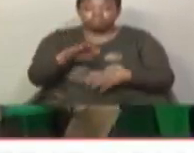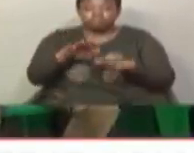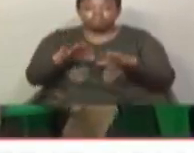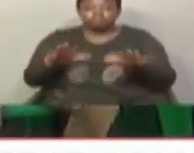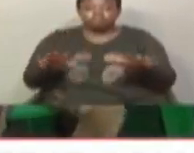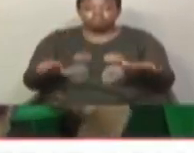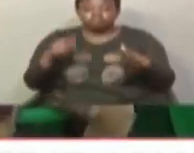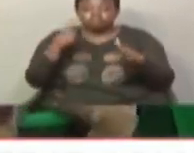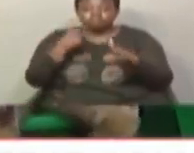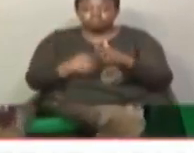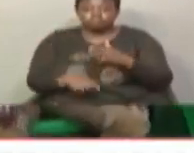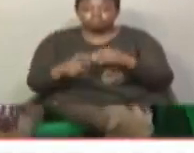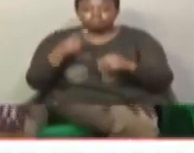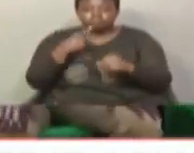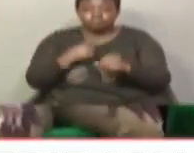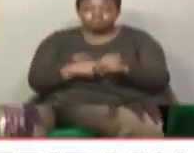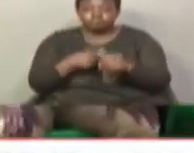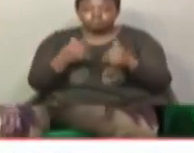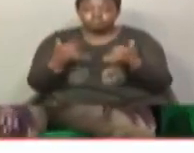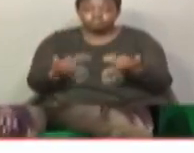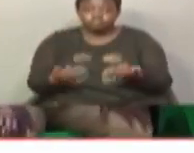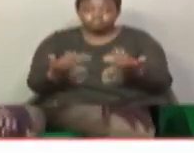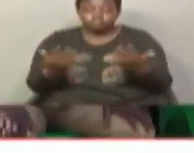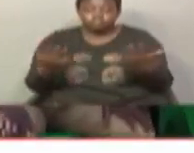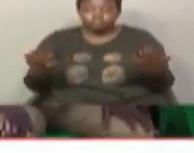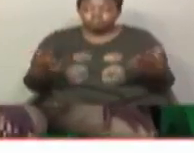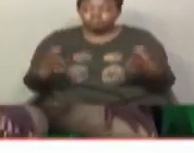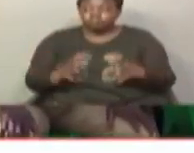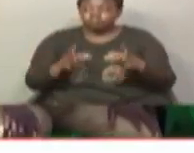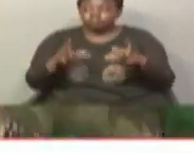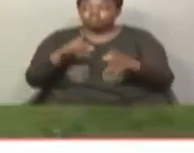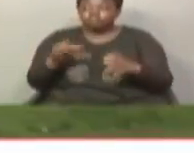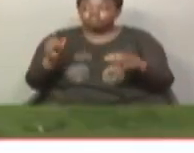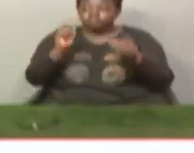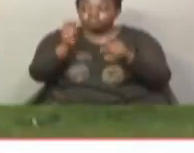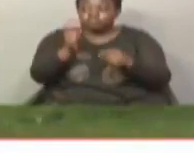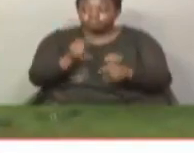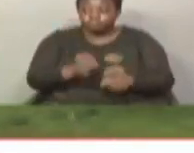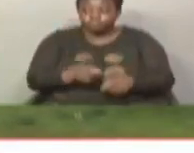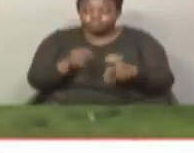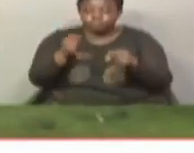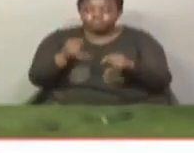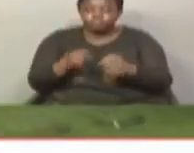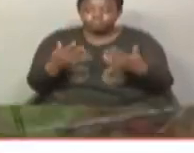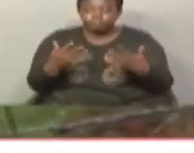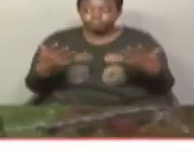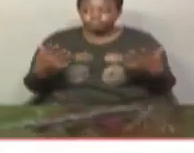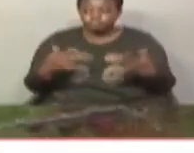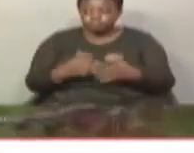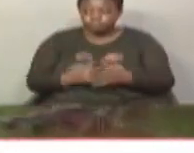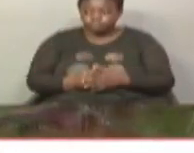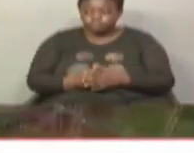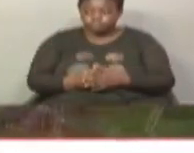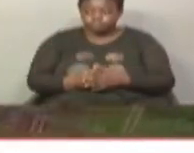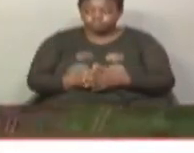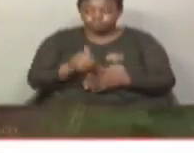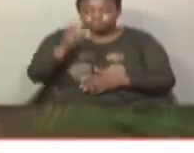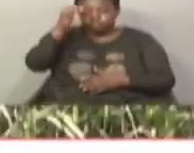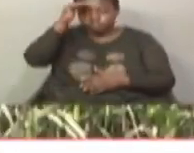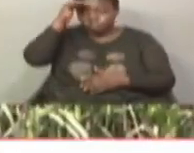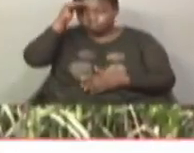mbamdege zangi kisira chibawa wechagwa kedango walizuza nukendo kulima ebiji bisanga vibanja vino choka polisi niba